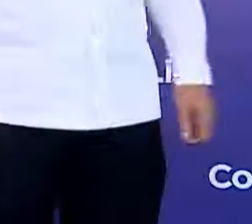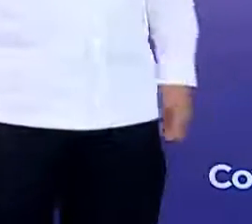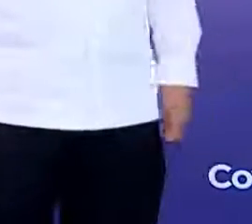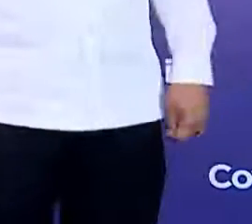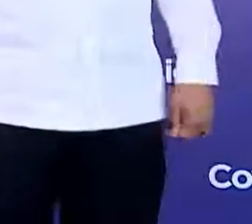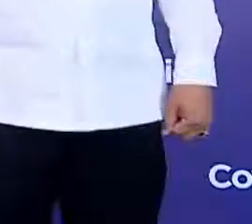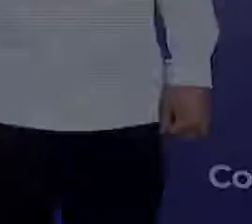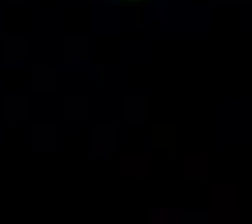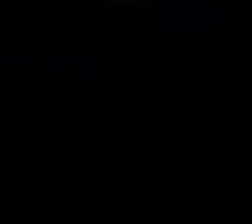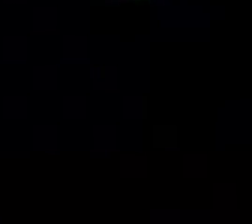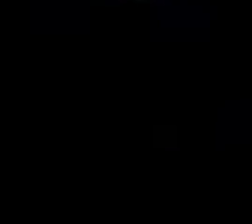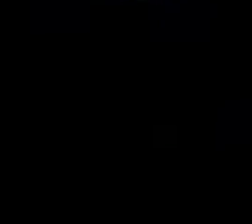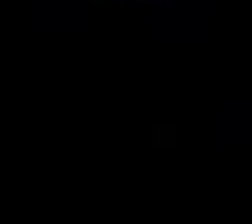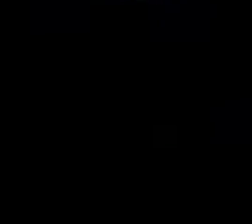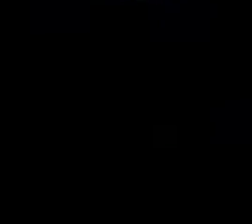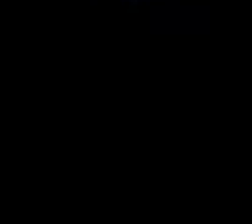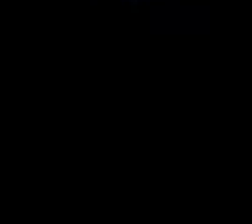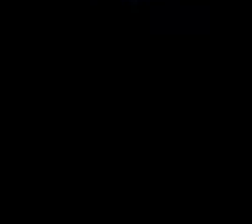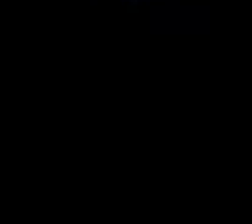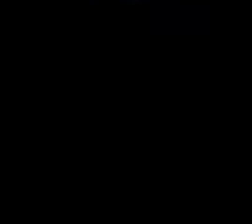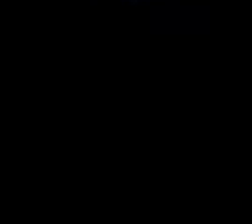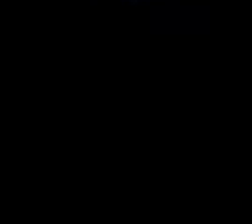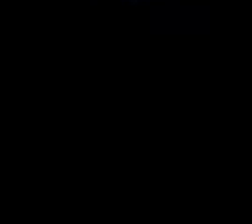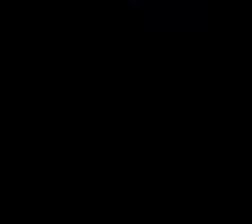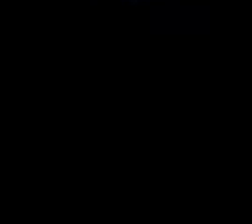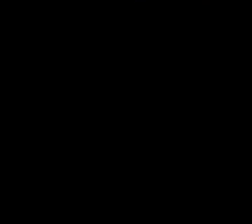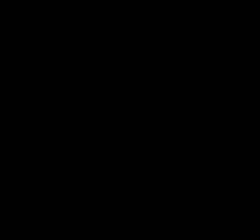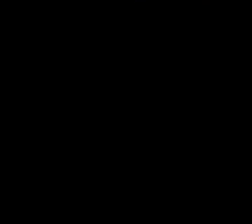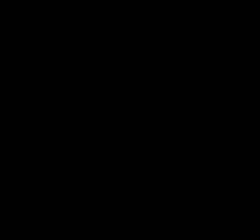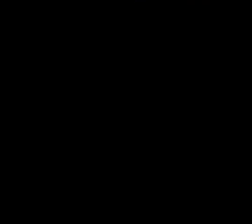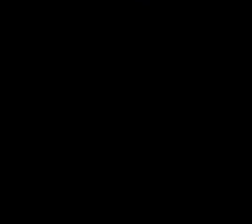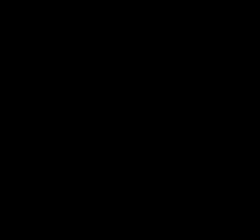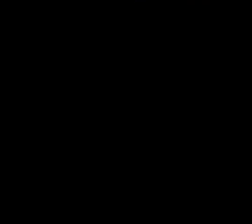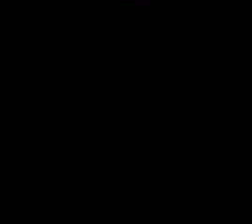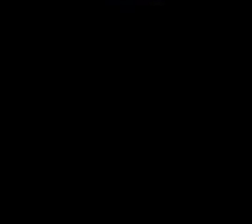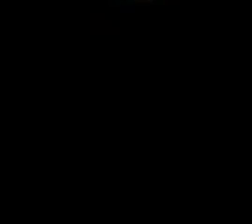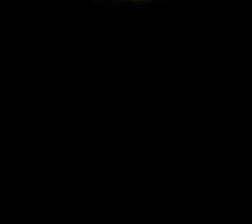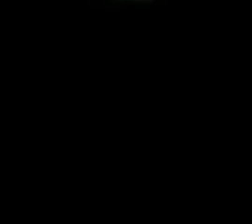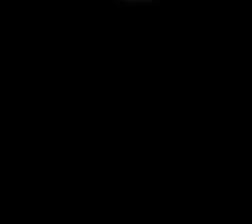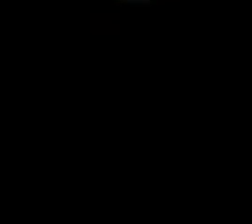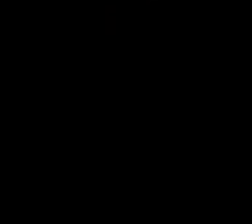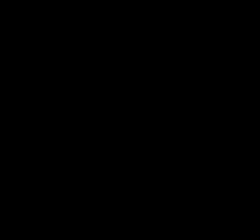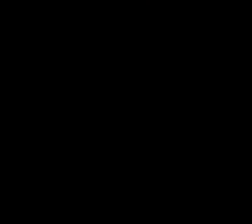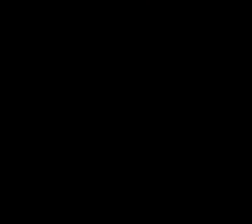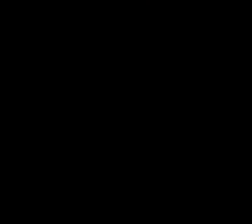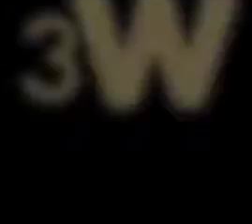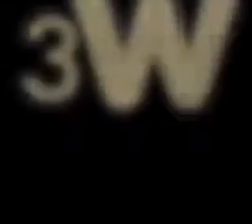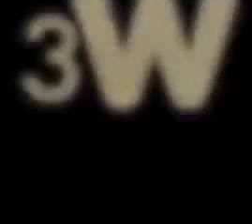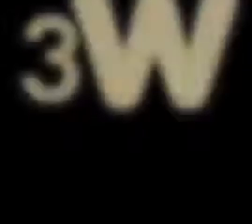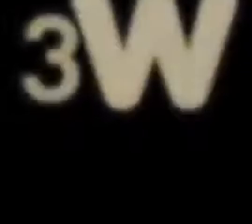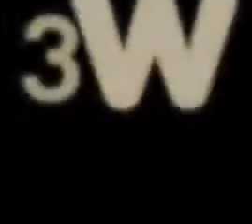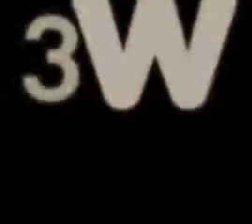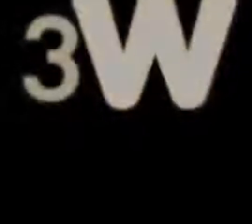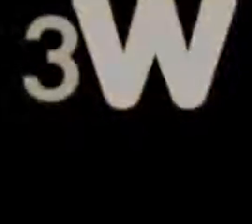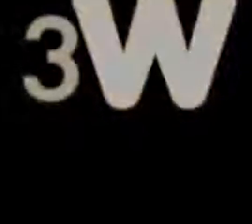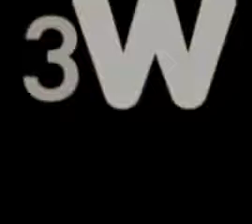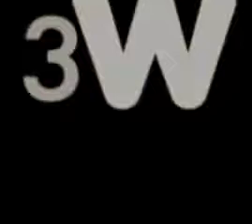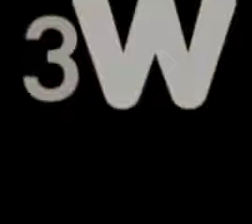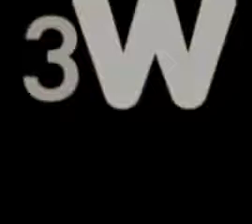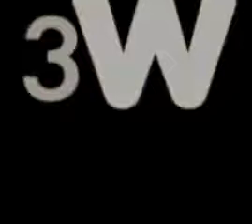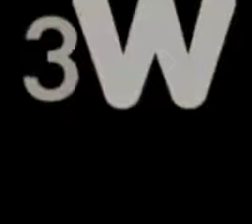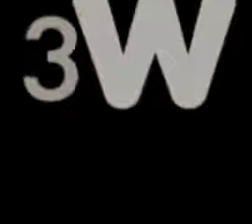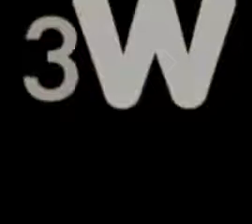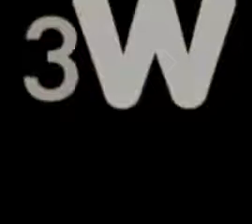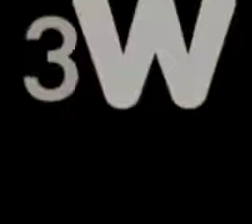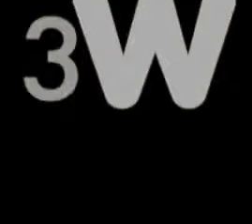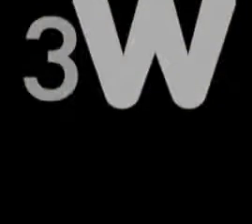Hai daftar tak hanya melihat hidup dan 3 wajib